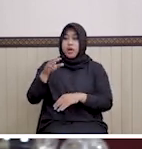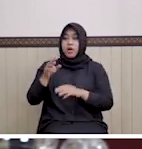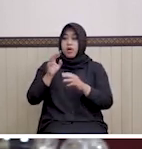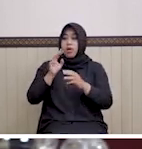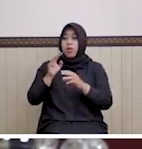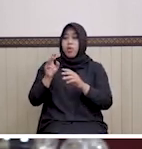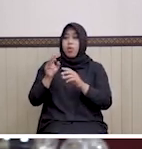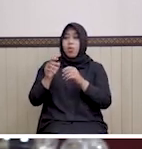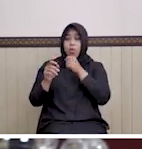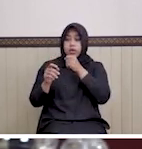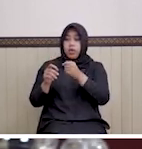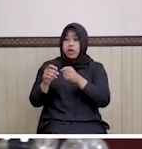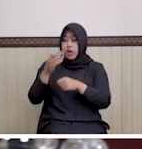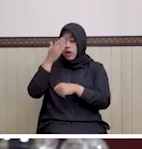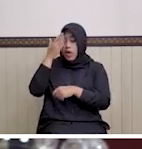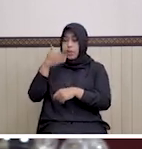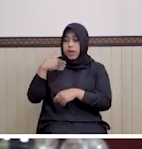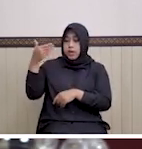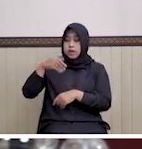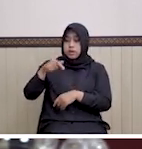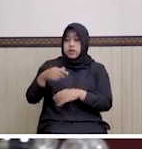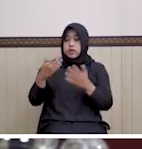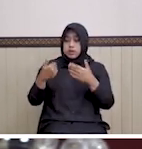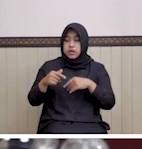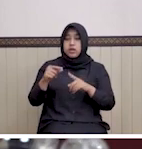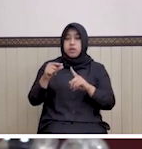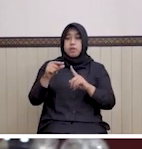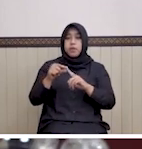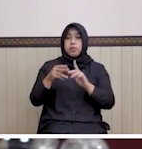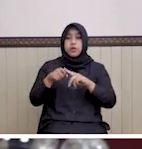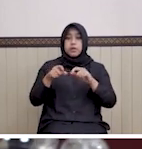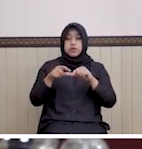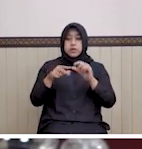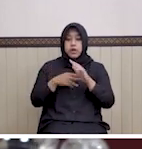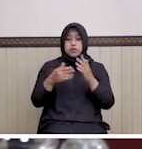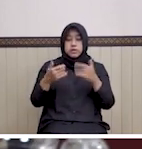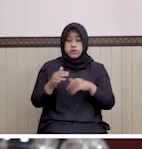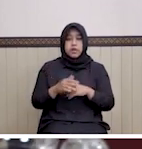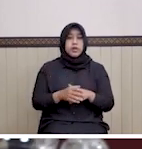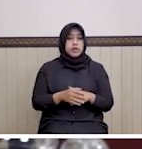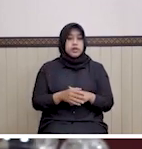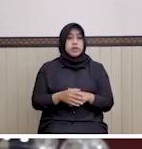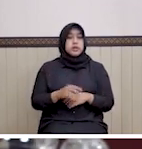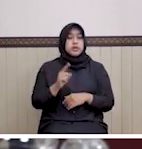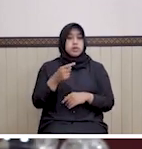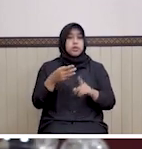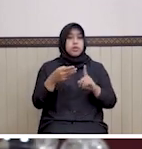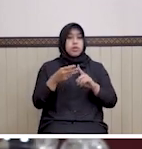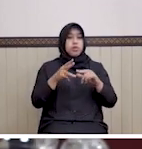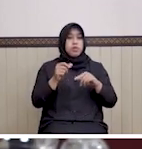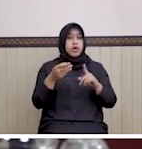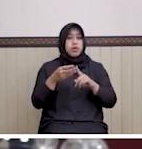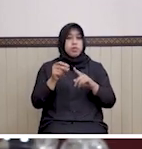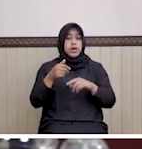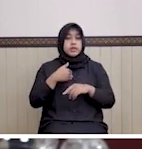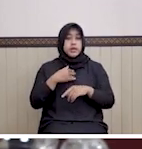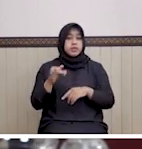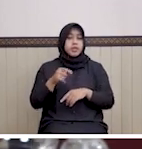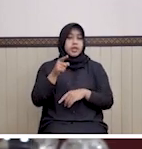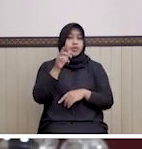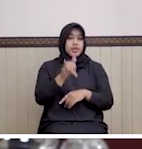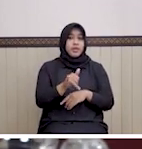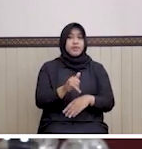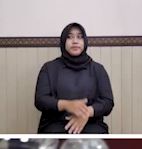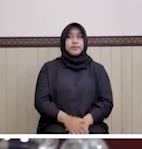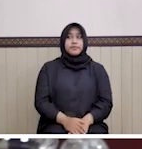wartawan ngapain kalian ke sini nanti aja kalau sudah selesai pemeriksaan ya itulah salah satu Barbar saya ya seperti itu ya